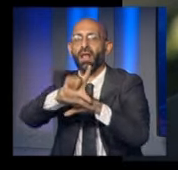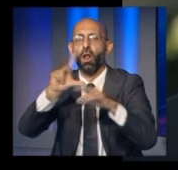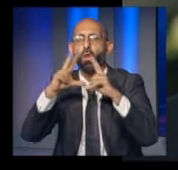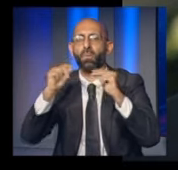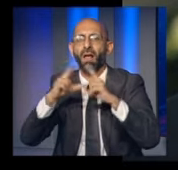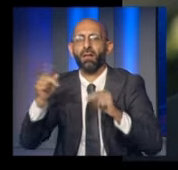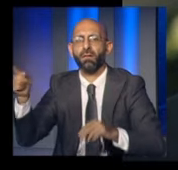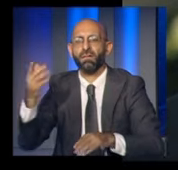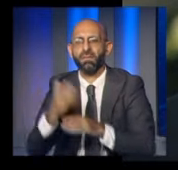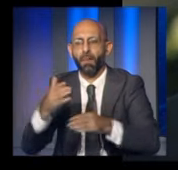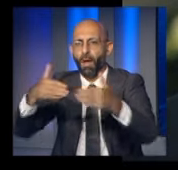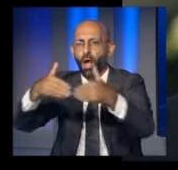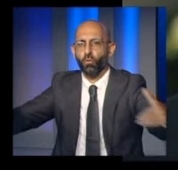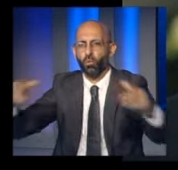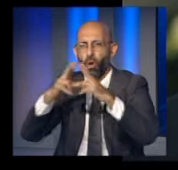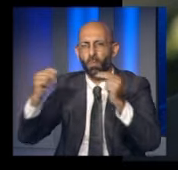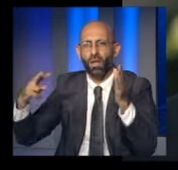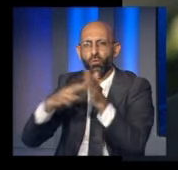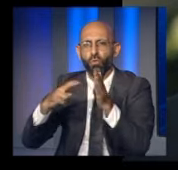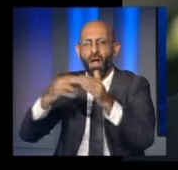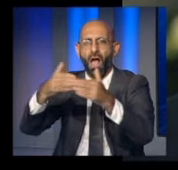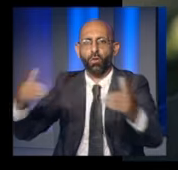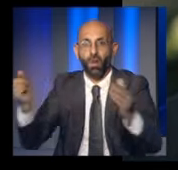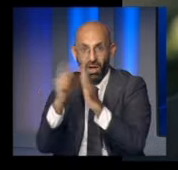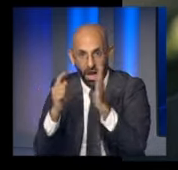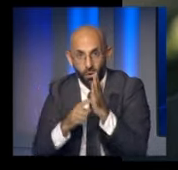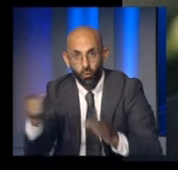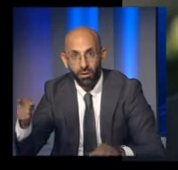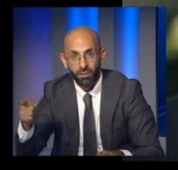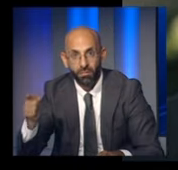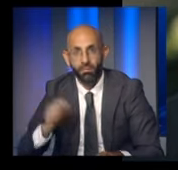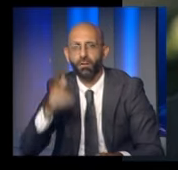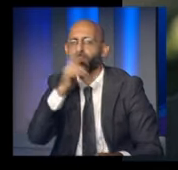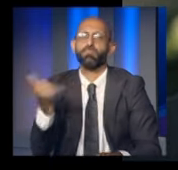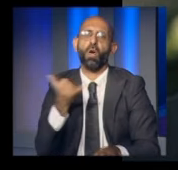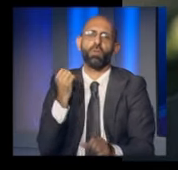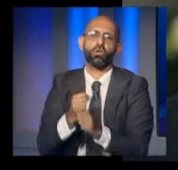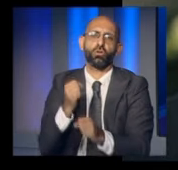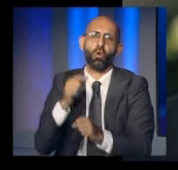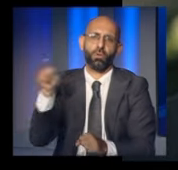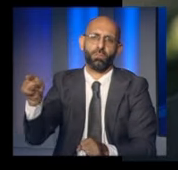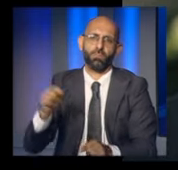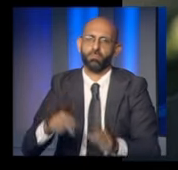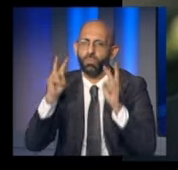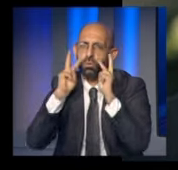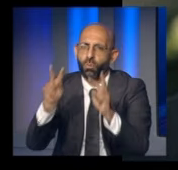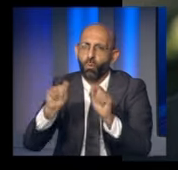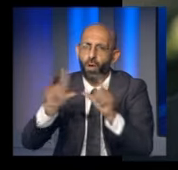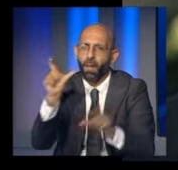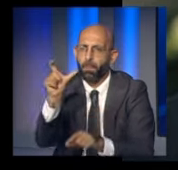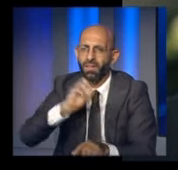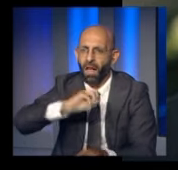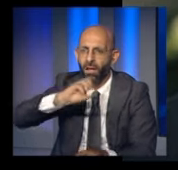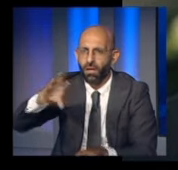الممكنة كافة بحق رئيس مكتب المفوضية السامية للاجئين في لبنان بعدما تخطى حدوده قانونيا وفي